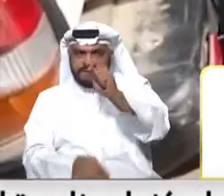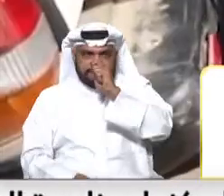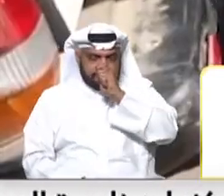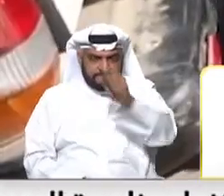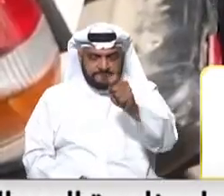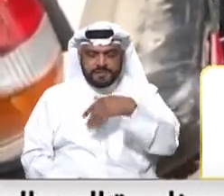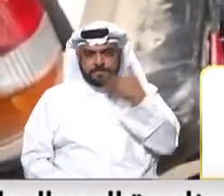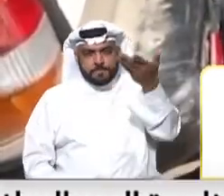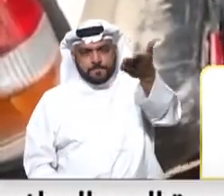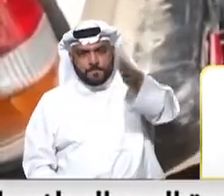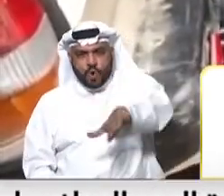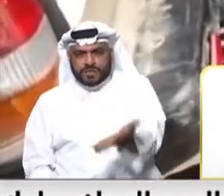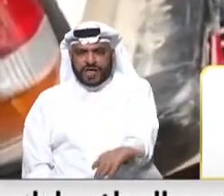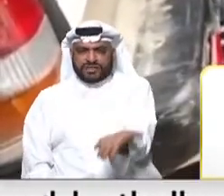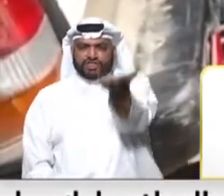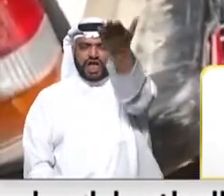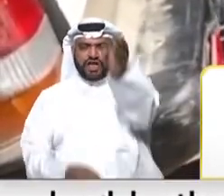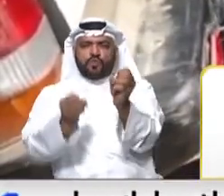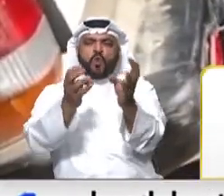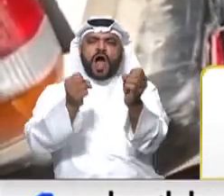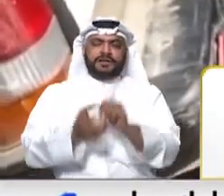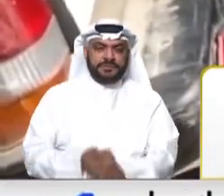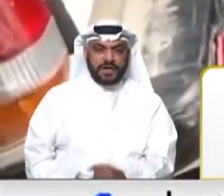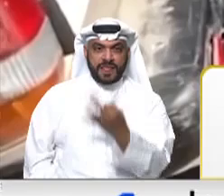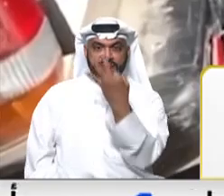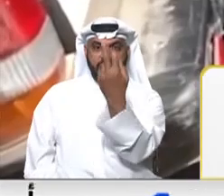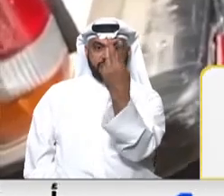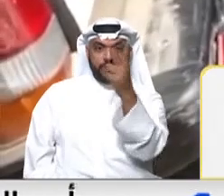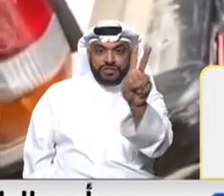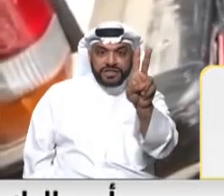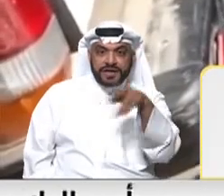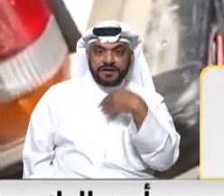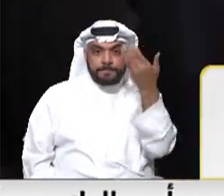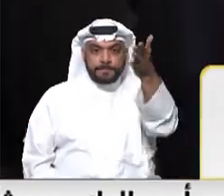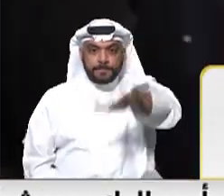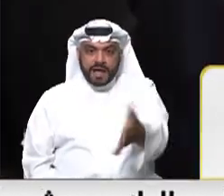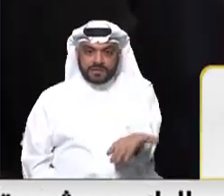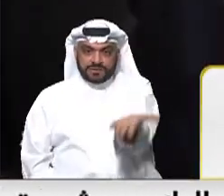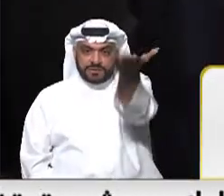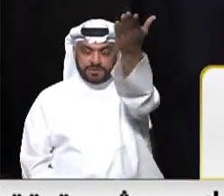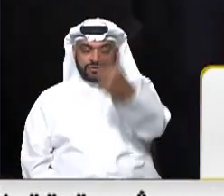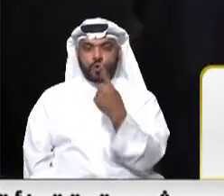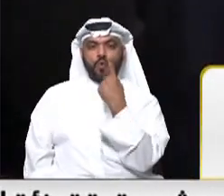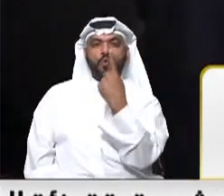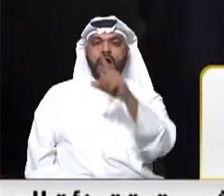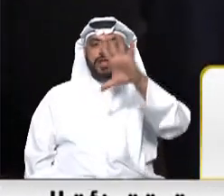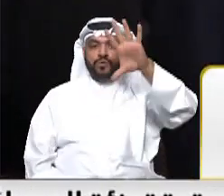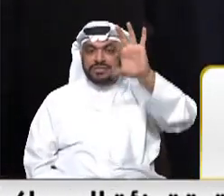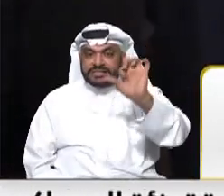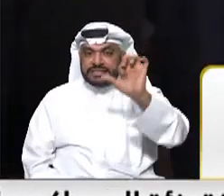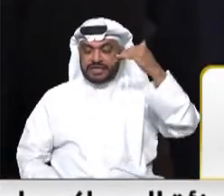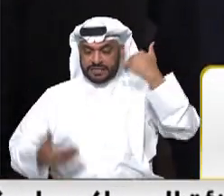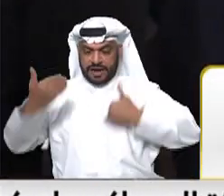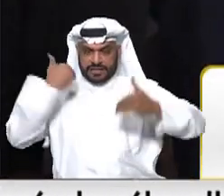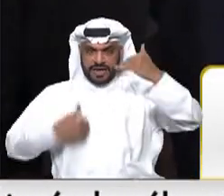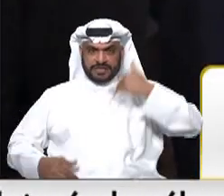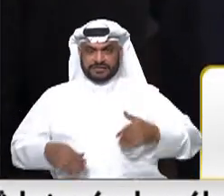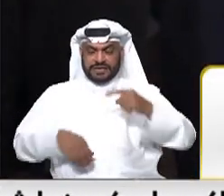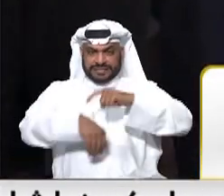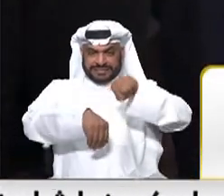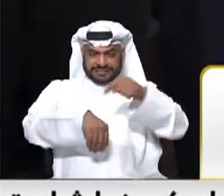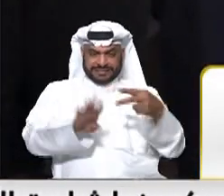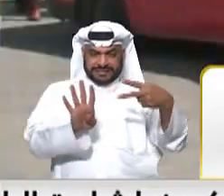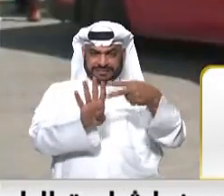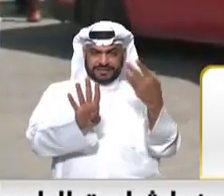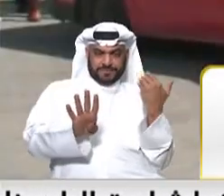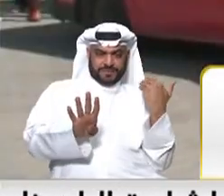منها للمستشفيات 23 شهيدا و91 إصابة خلال الساعات القليلة